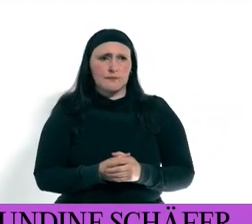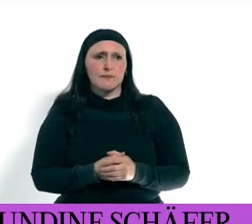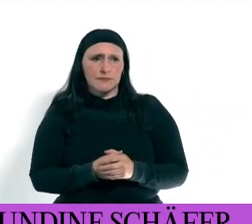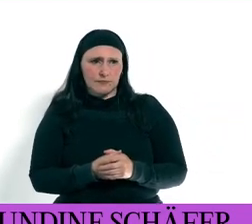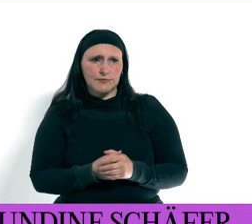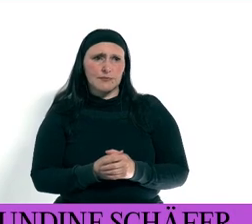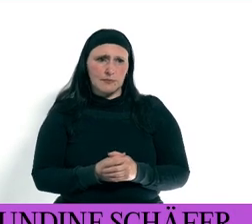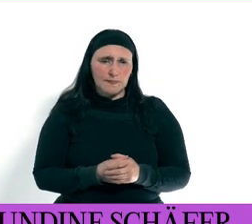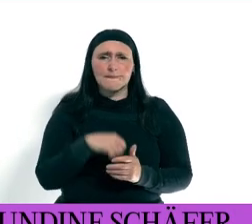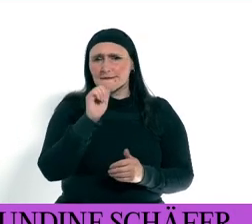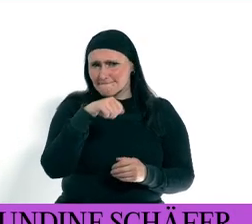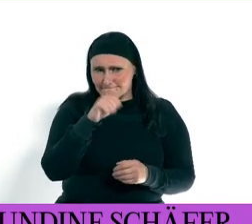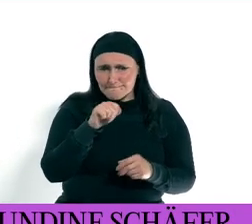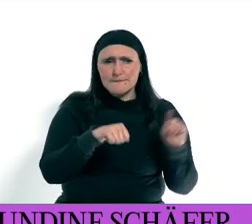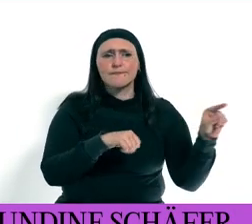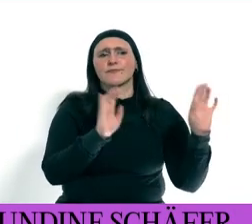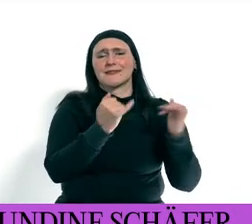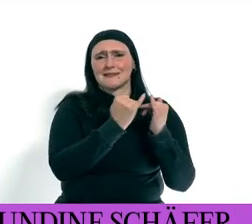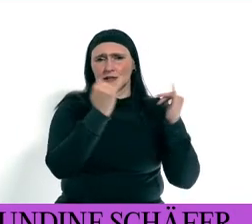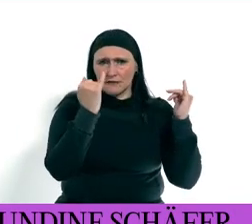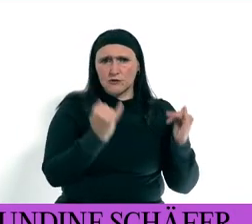ausgehend weiterzuarbeiten.